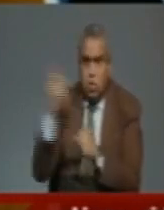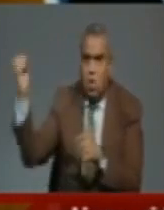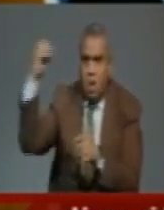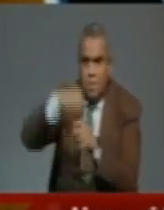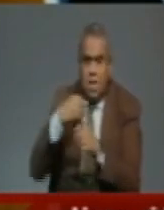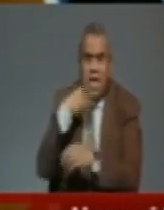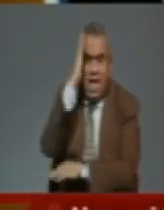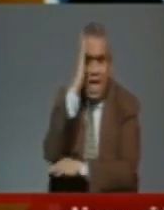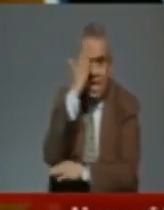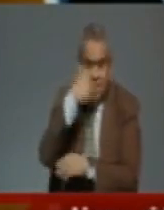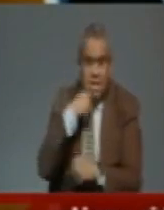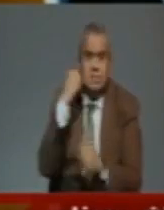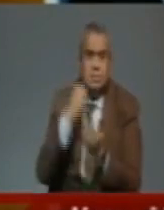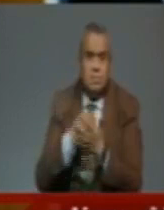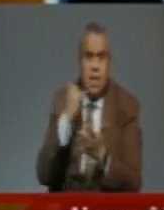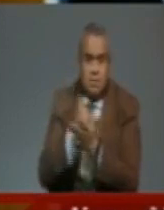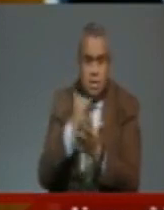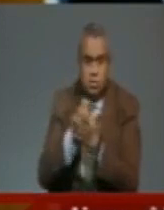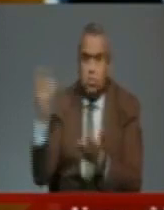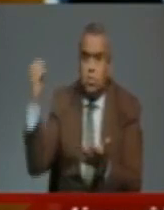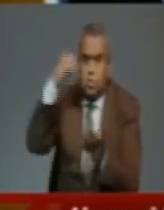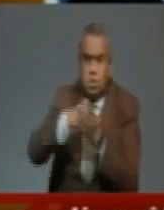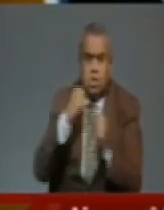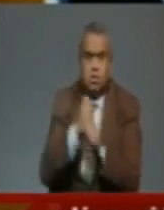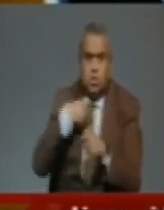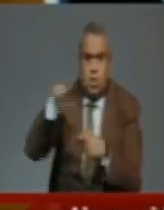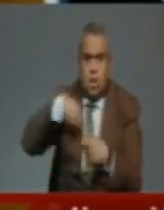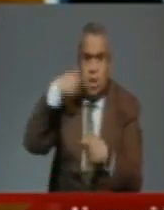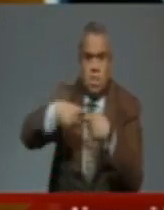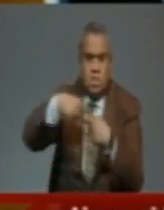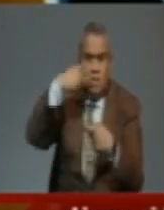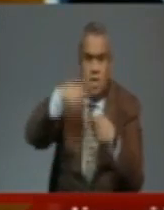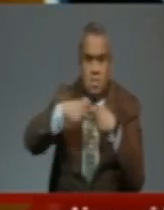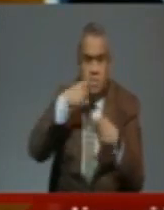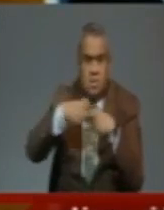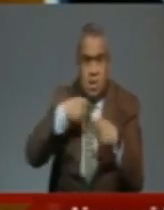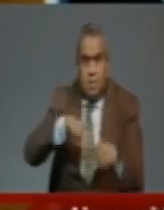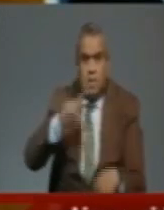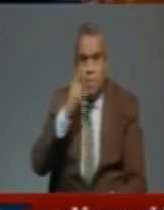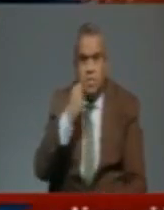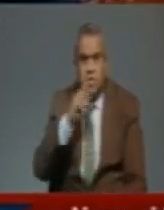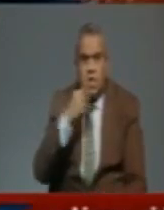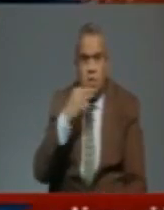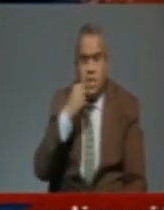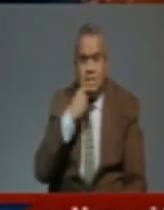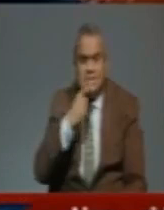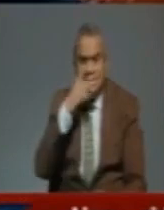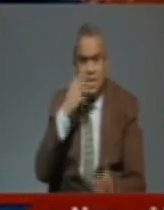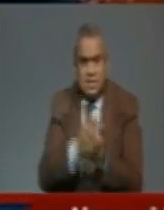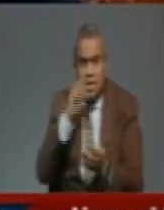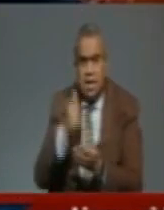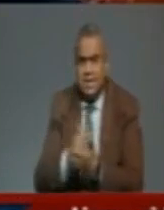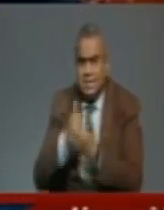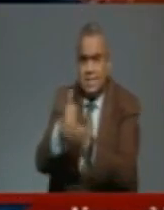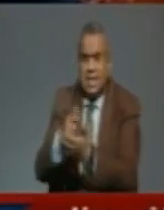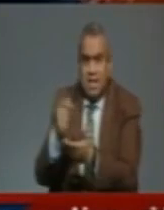في البنيه الفوقيه والمعدات ويشغلوا ويديروا، وبعد 15 او 30 سنه طبقا للتعاقد يرجعوا لنا تاني